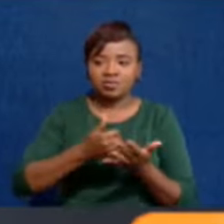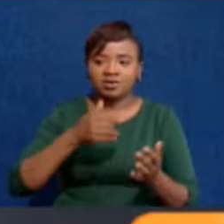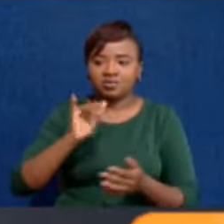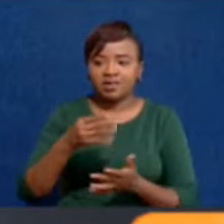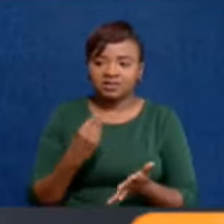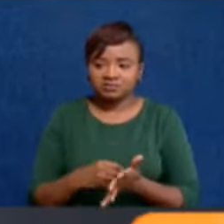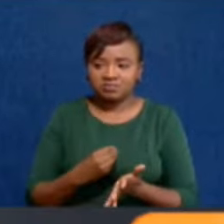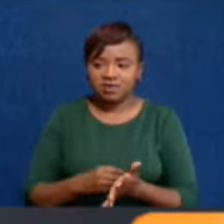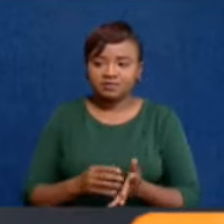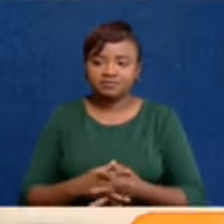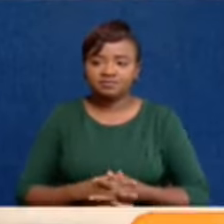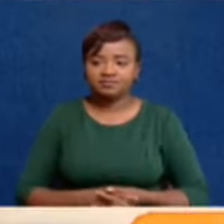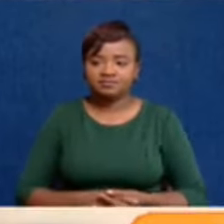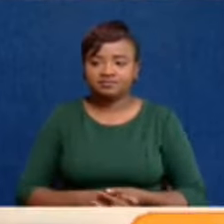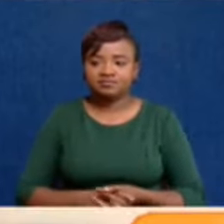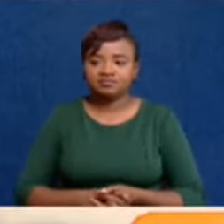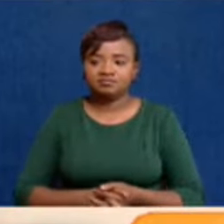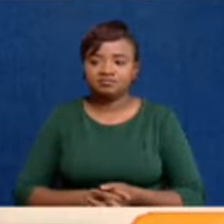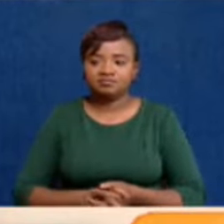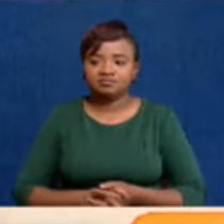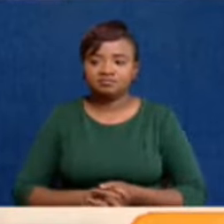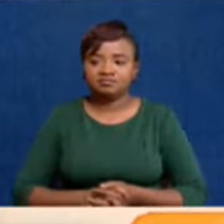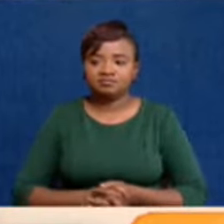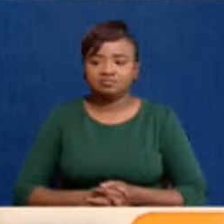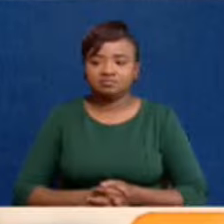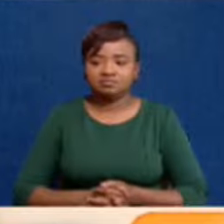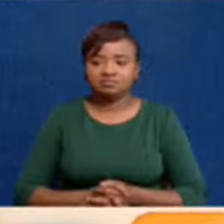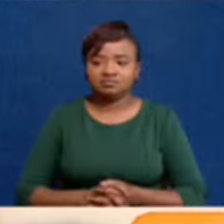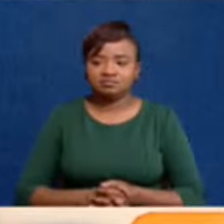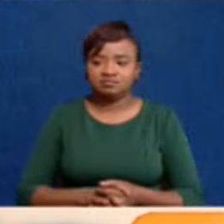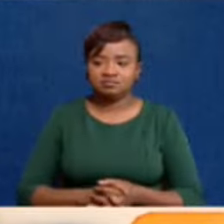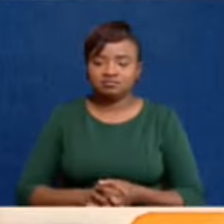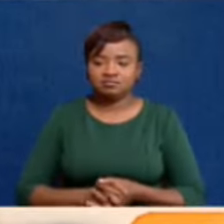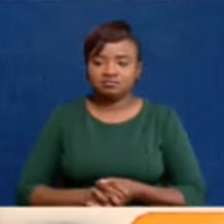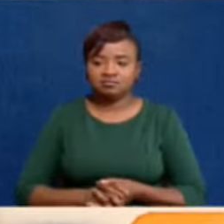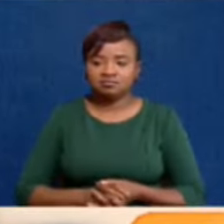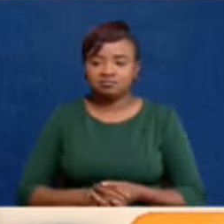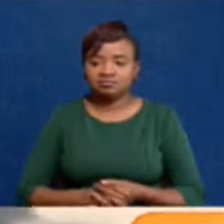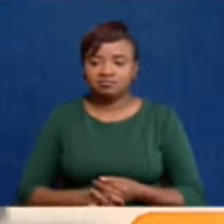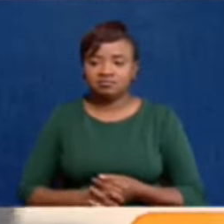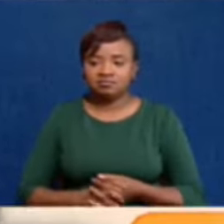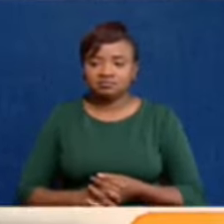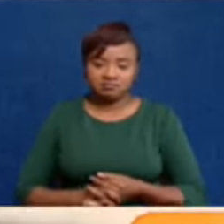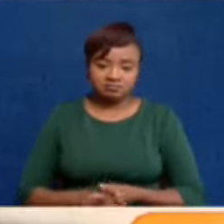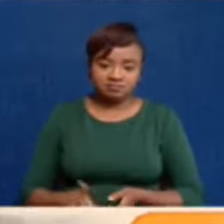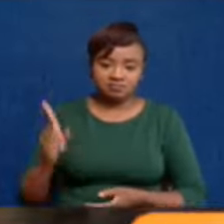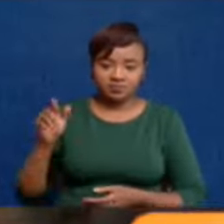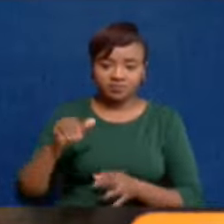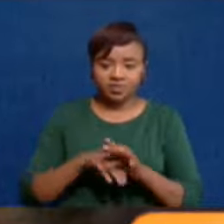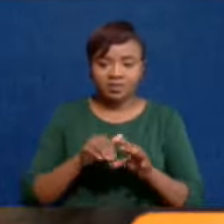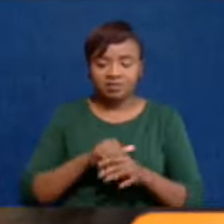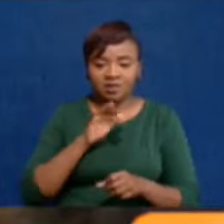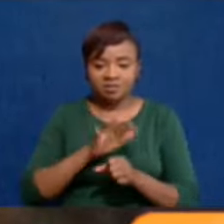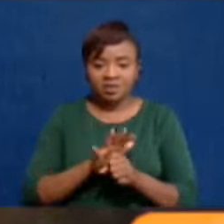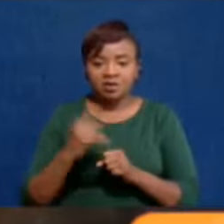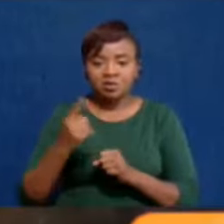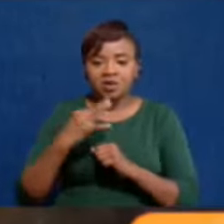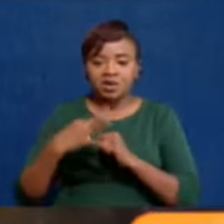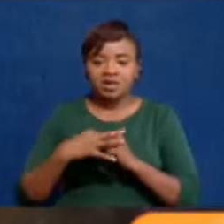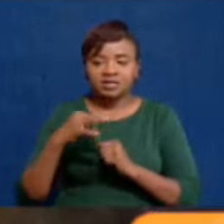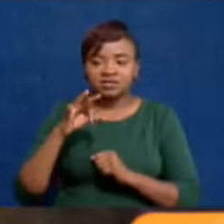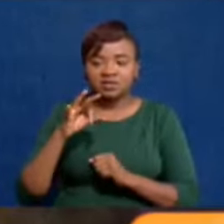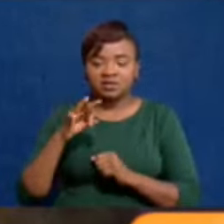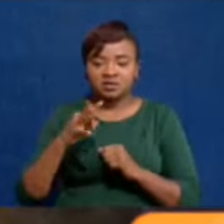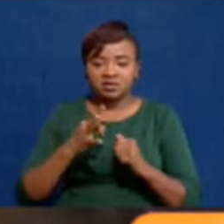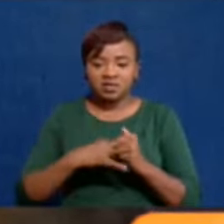that money to the member's account. Kati ya maafisa hao 1074 ambao ni wanachama wa polisi sako, ni 1088